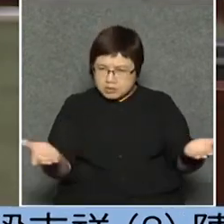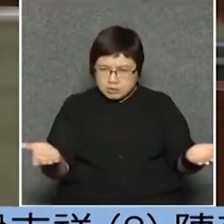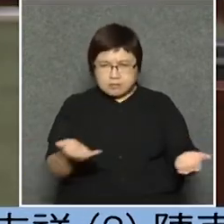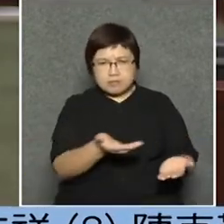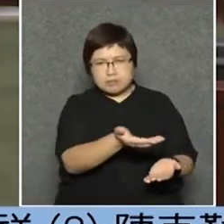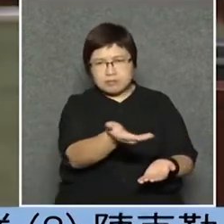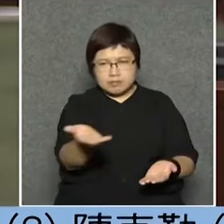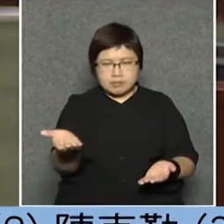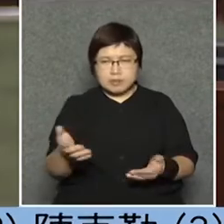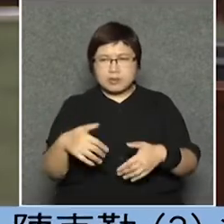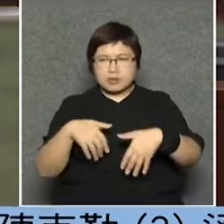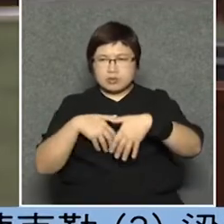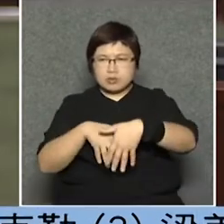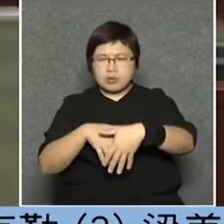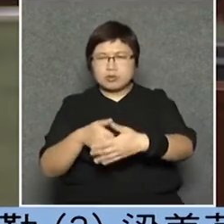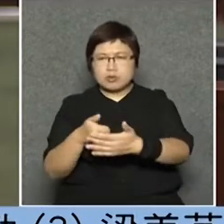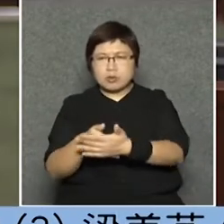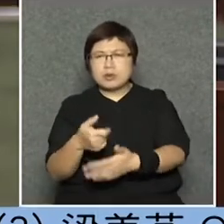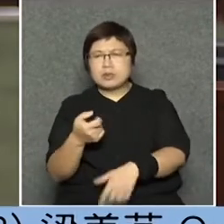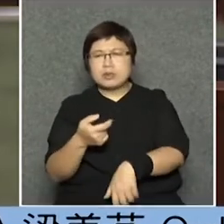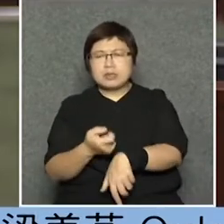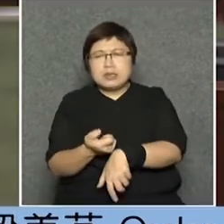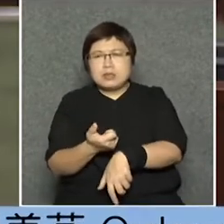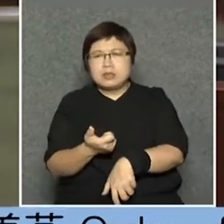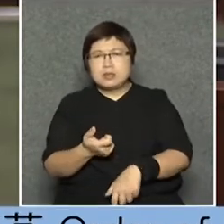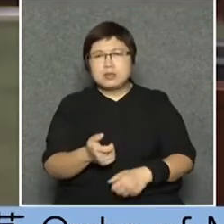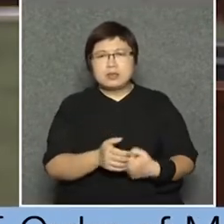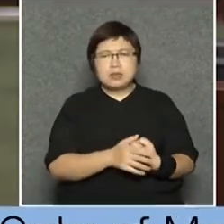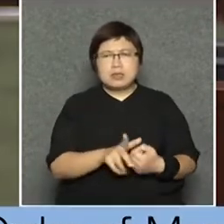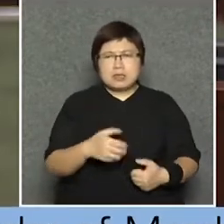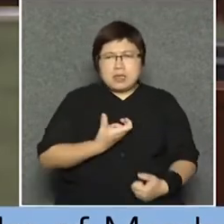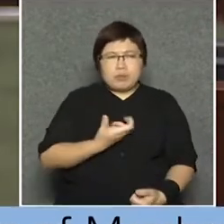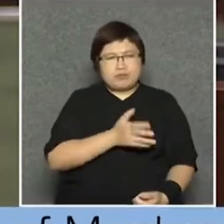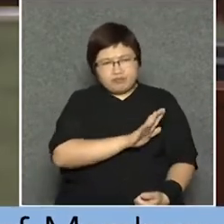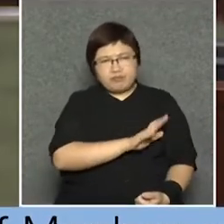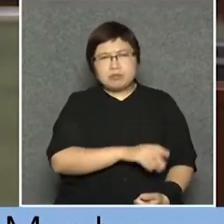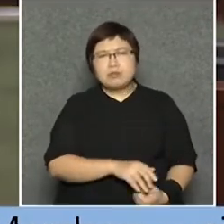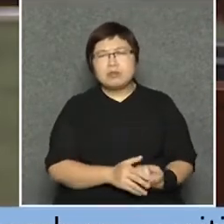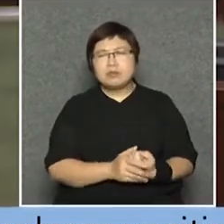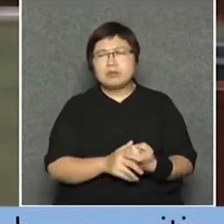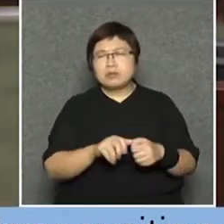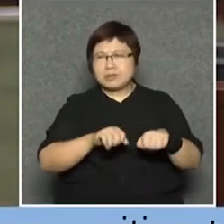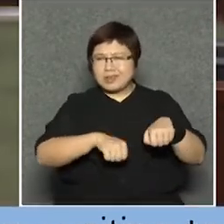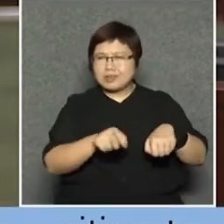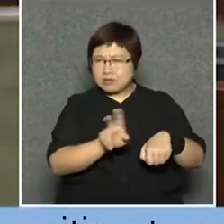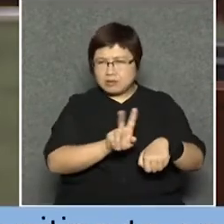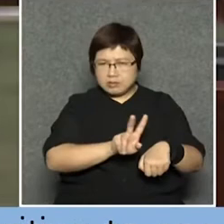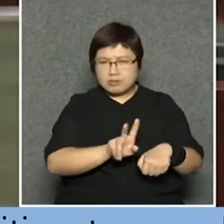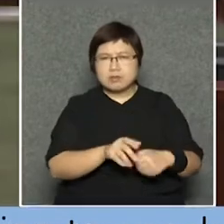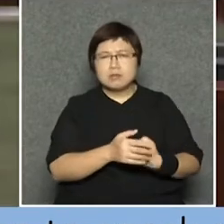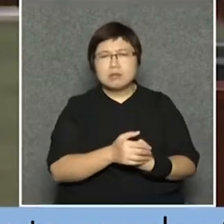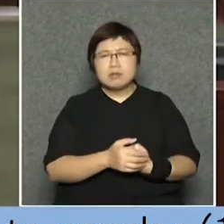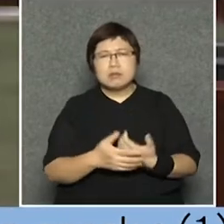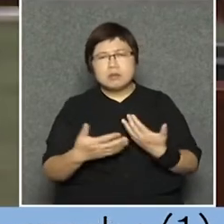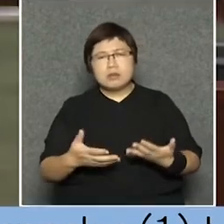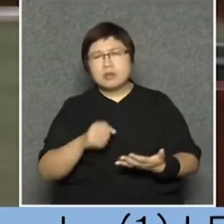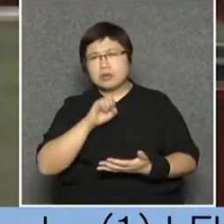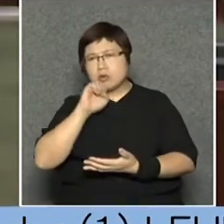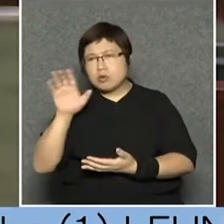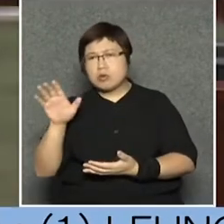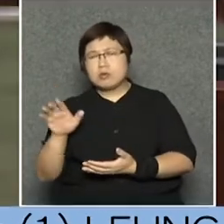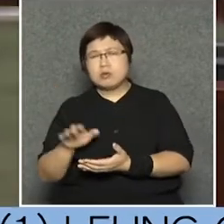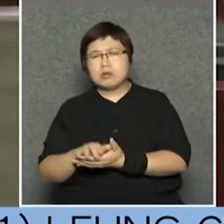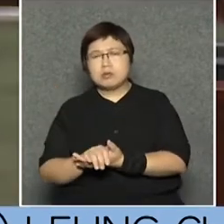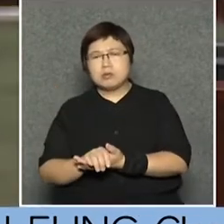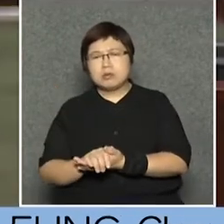遊行可能阻到你一陣，你不用那麼生氣。單車都是一樣，所以如果今天我們在這裡說的時候，我